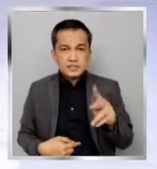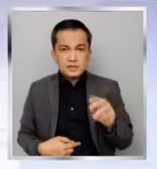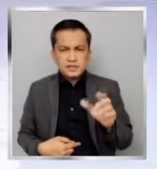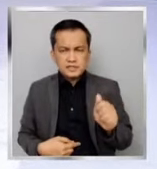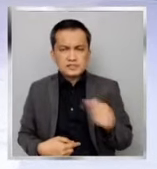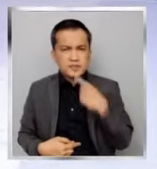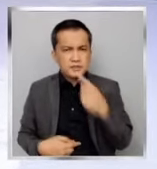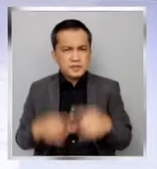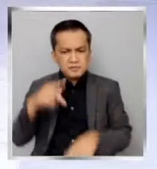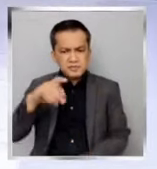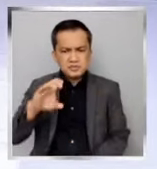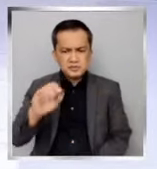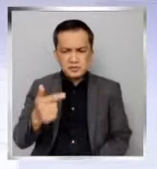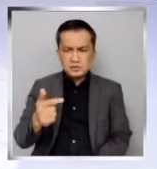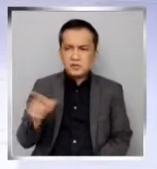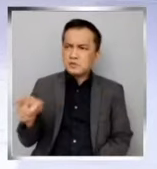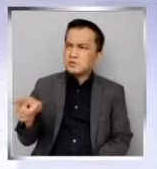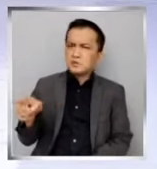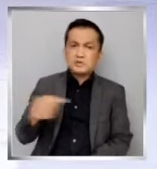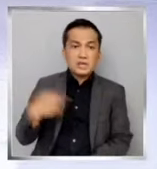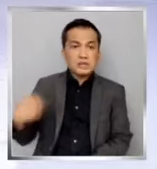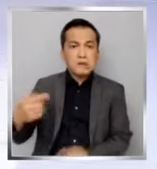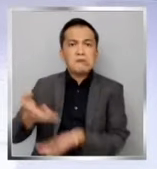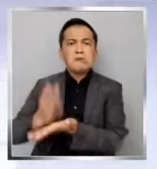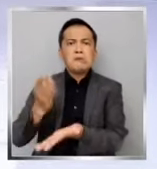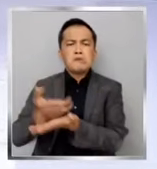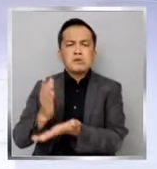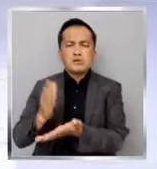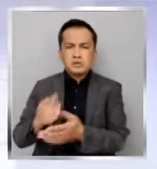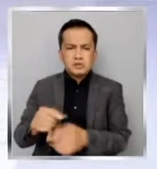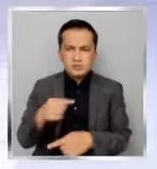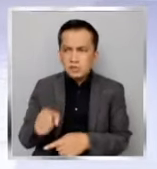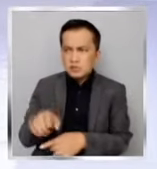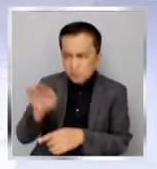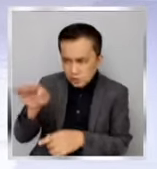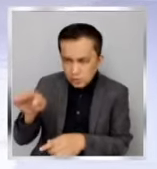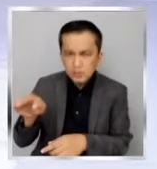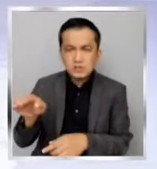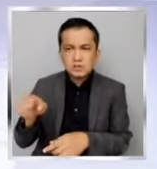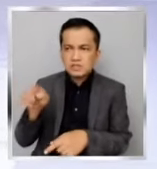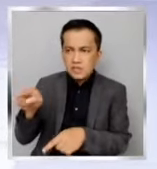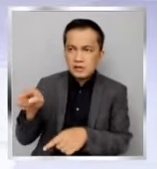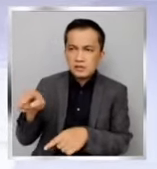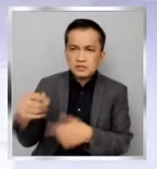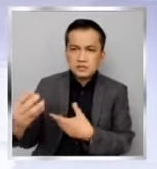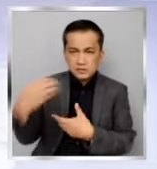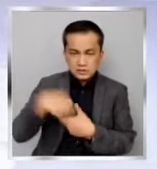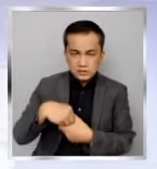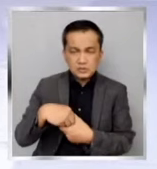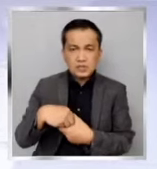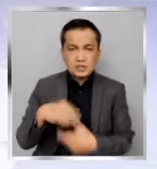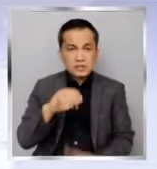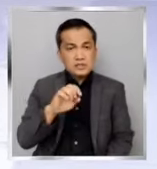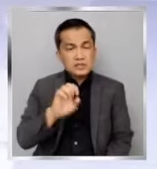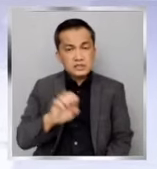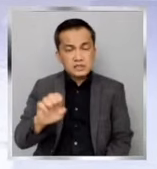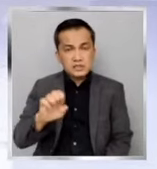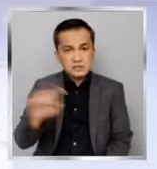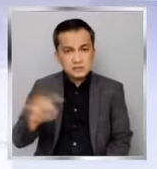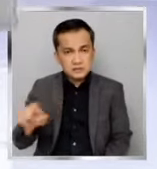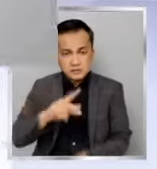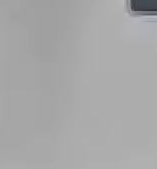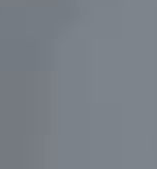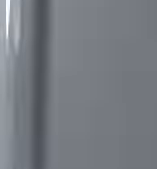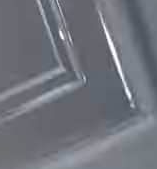tila binabaliwala lang daw ng China ang pag-iit nating nasa loob sila ng exclusive economic zone ng Pilipinas. Nakatutok si JP Sorian.